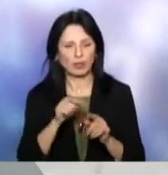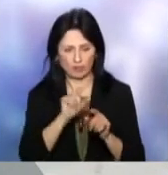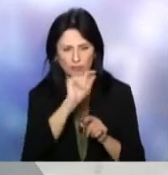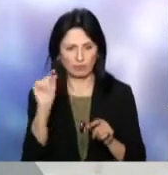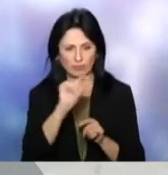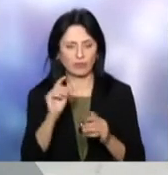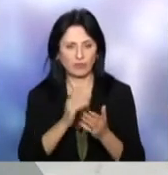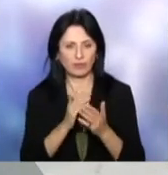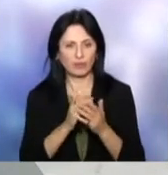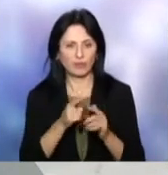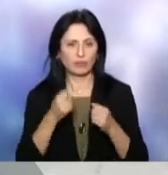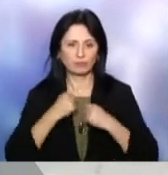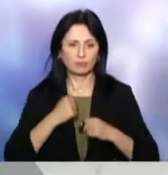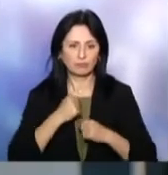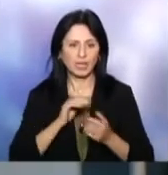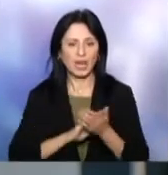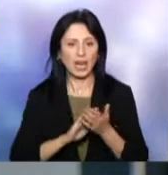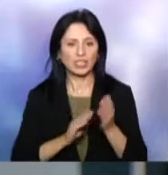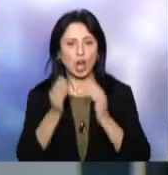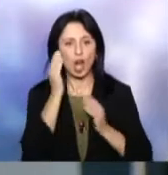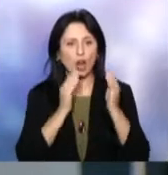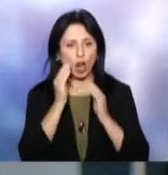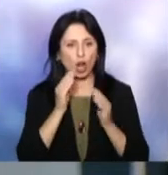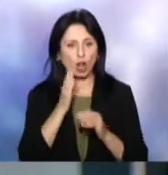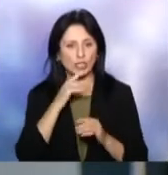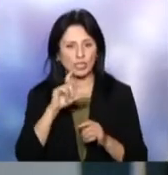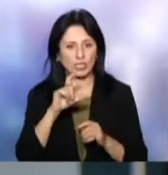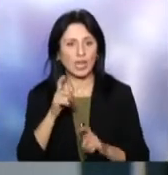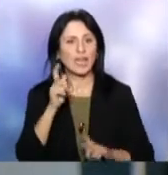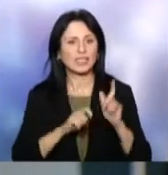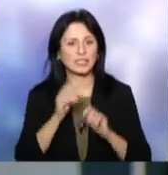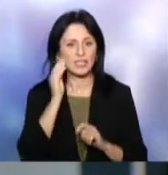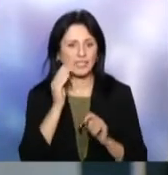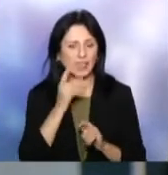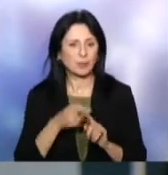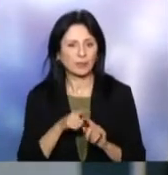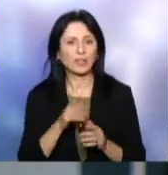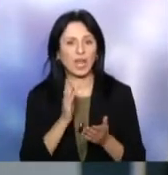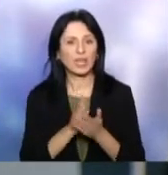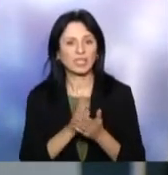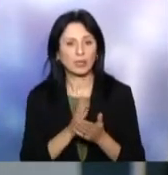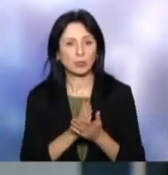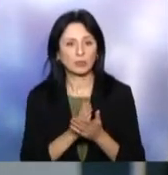კანისთვის და საბანი, გამწმენდი, ლოსიონი, რძე გამწმენდი. აგრეთვე არსებობს